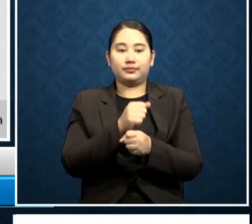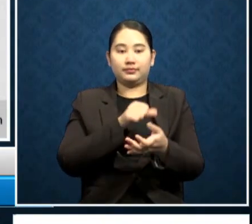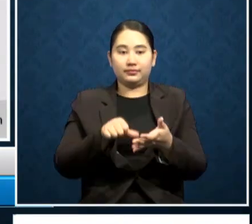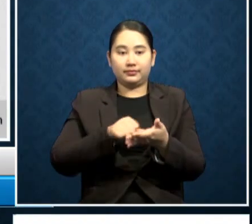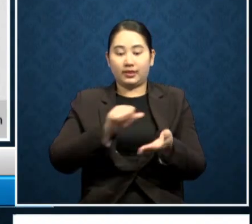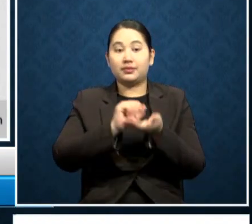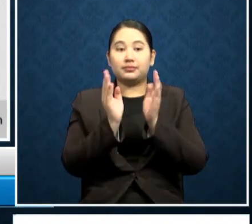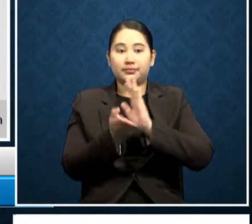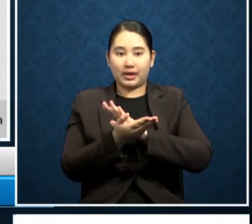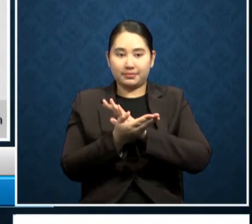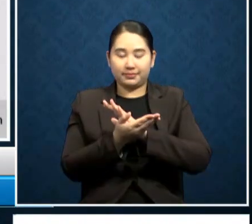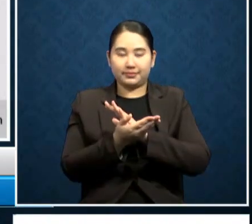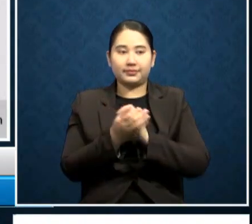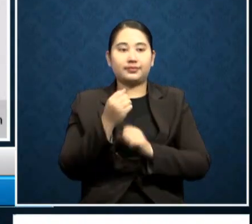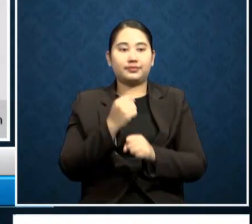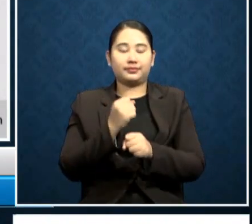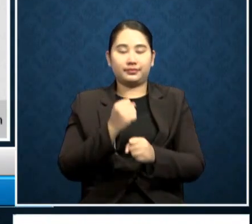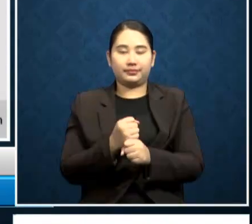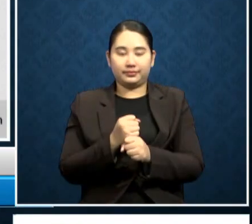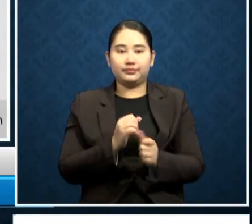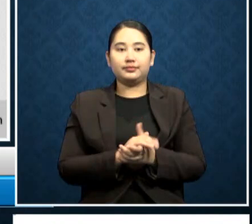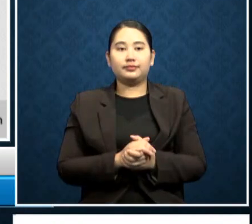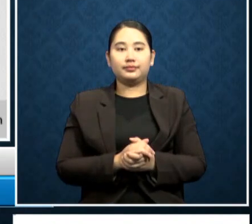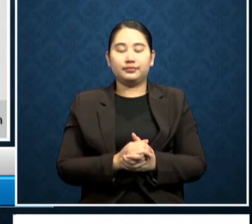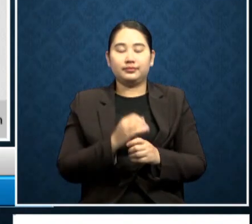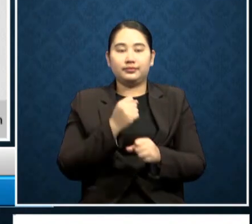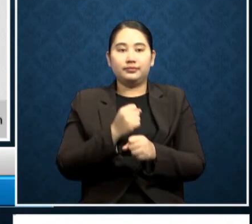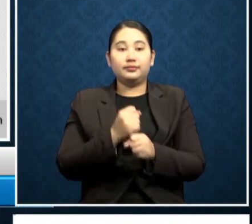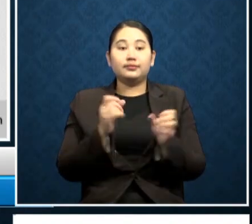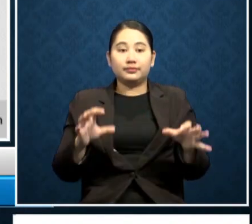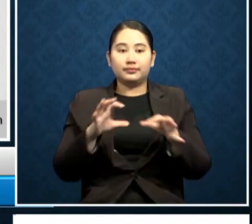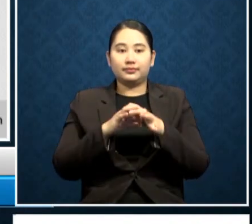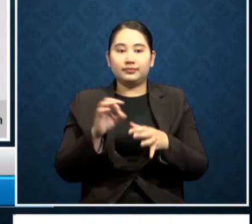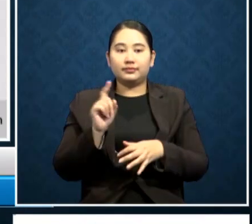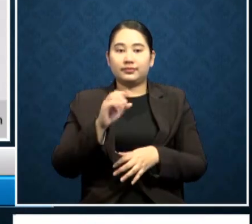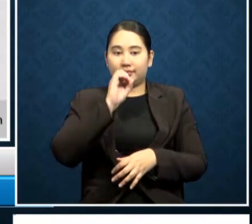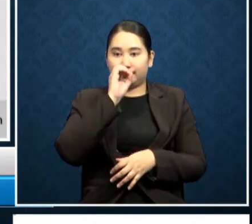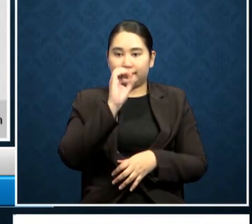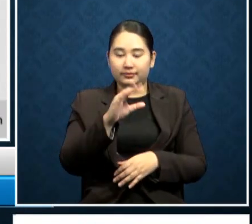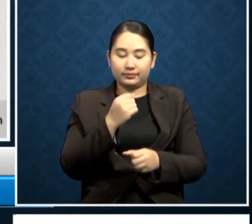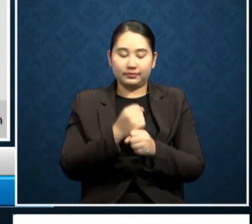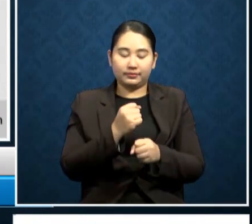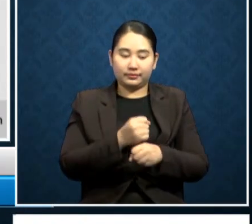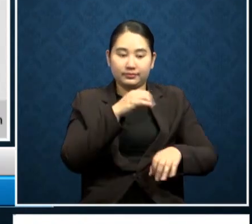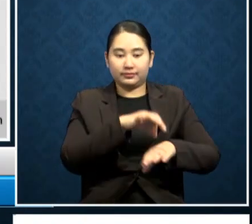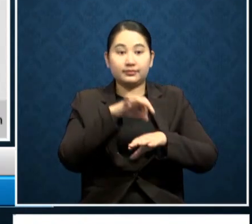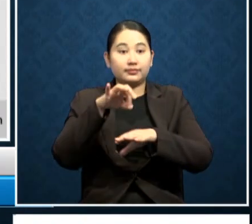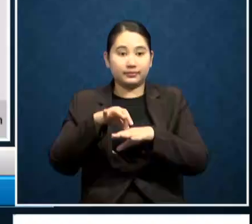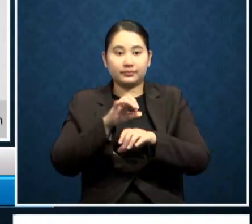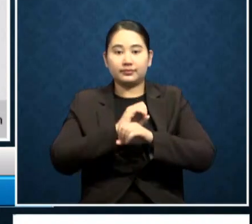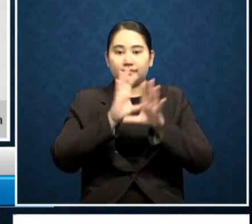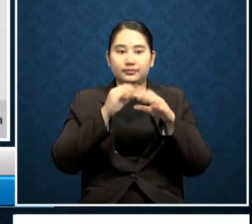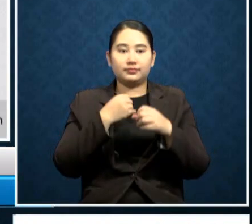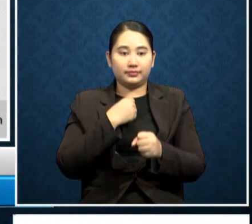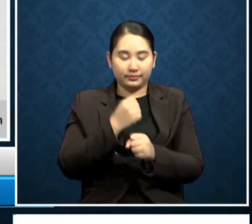เครื่องช่วยการเดือนอากาศภาคพื้นดินให้สามารถระบุตำแหน่งของอากาศยานได้